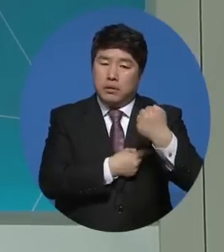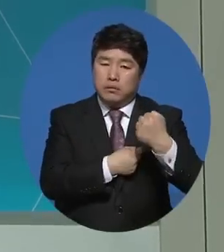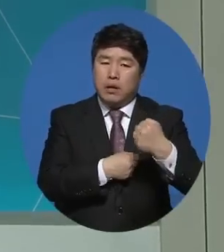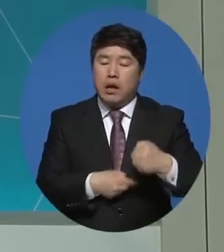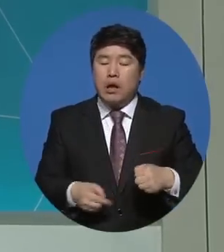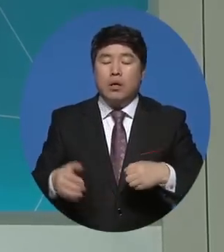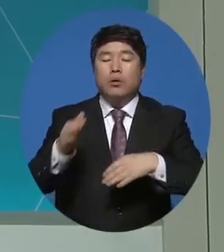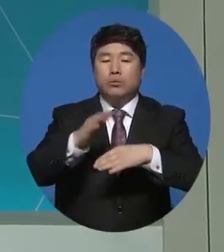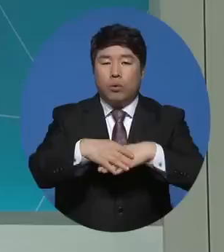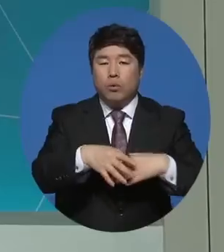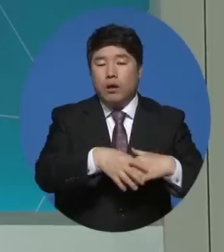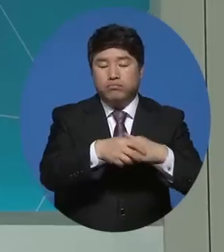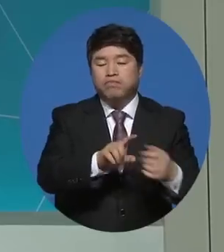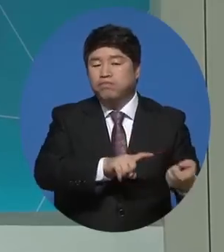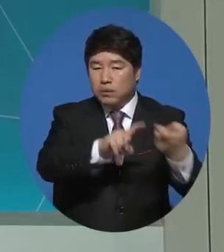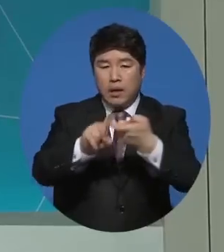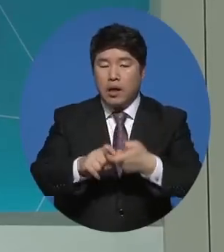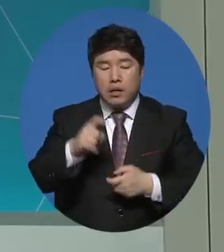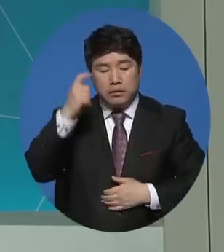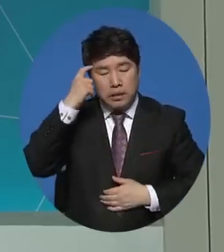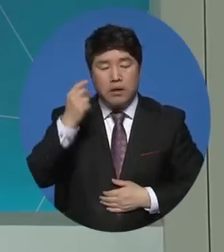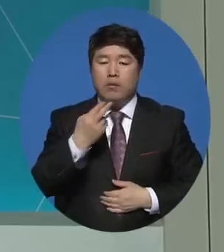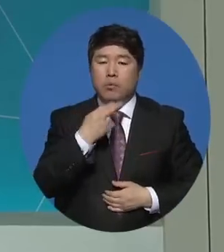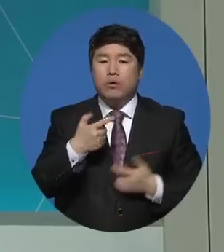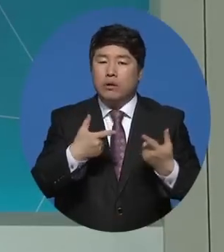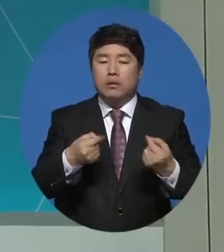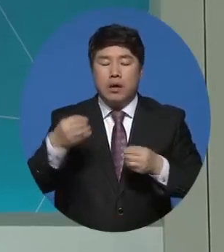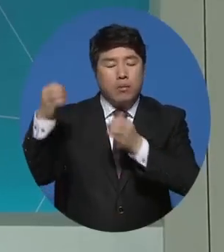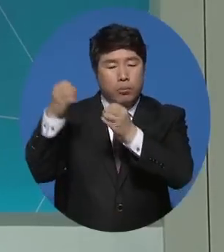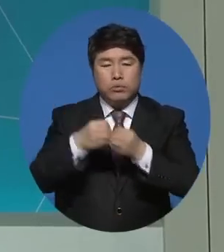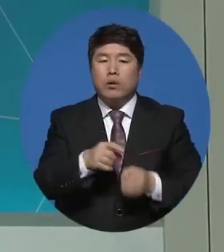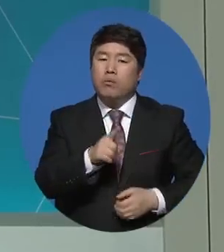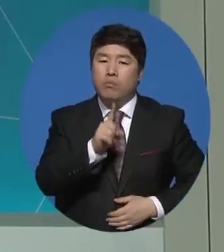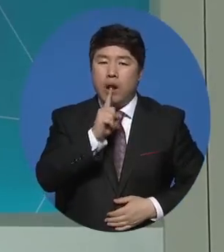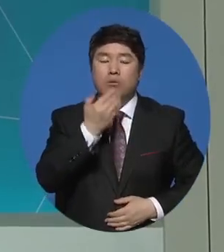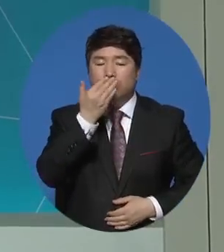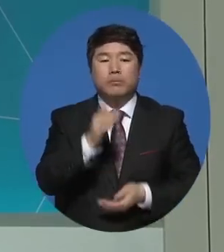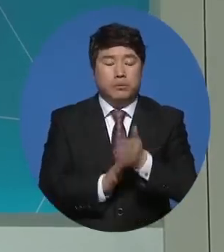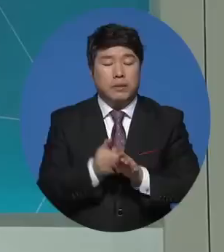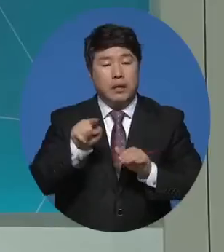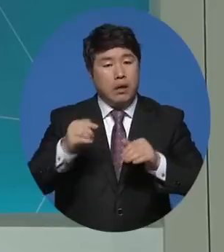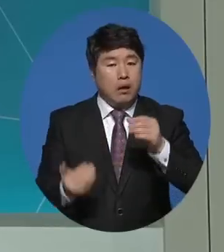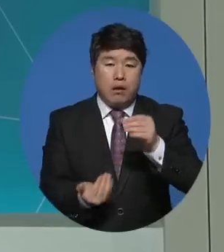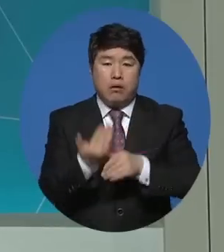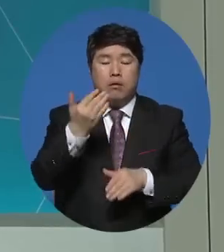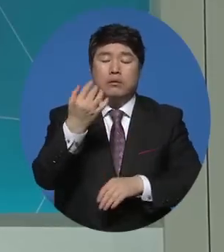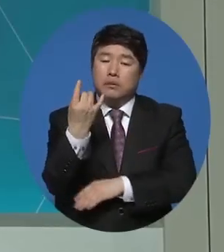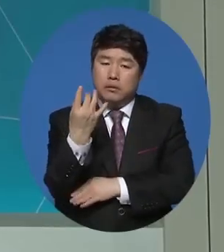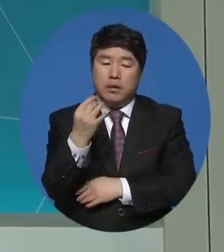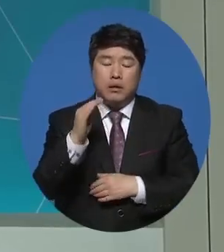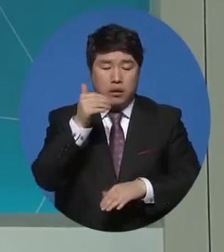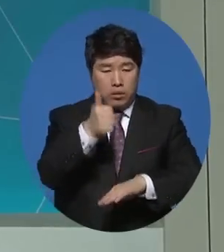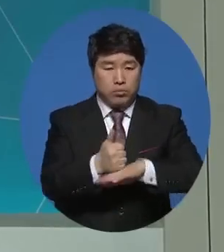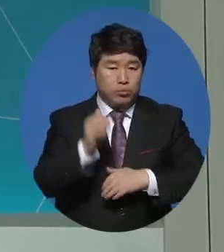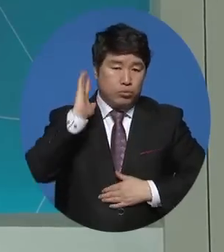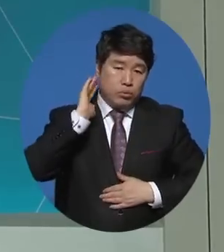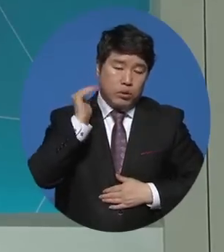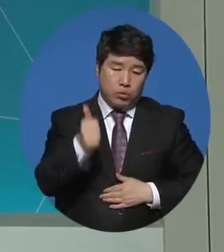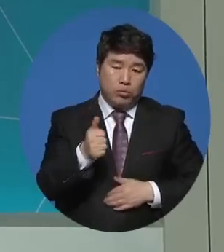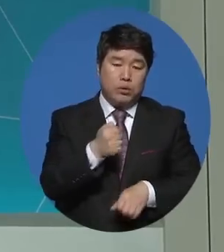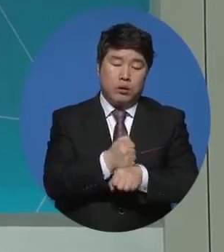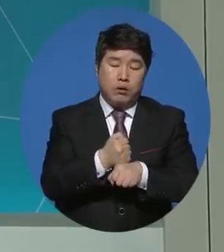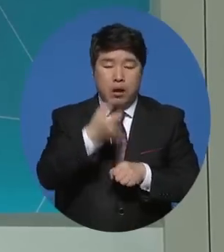그런 생각이 전혀 없고 그런 세력은 보수라고 그럴 수가 없고요이 사건 자체가 결국은 대통령과 측근들의